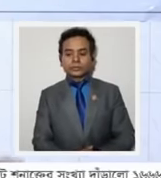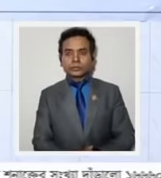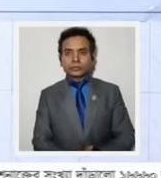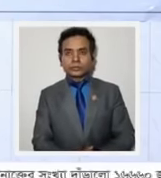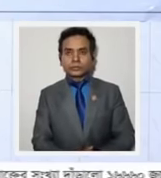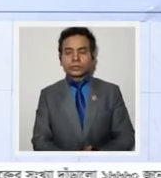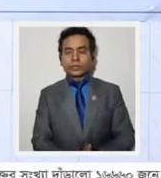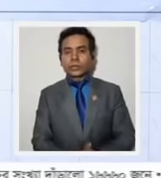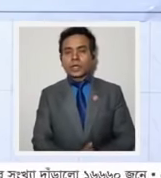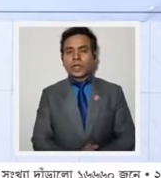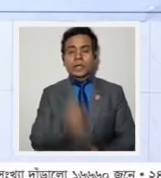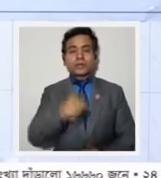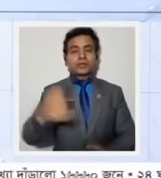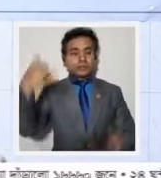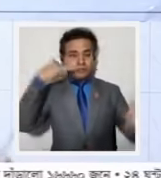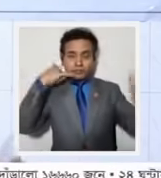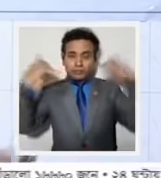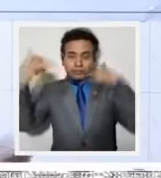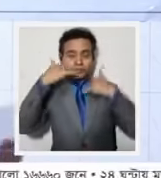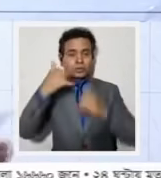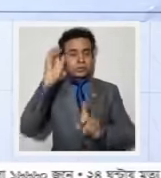409,401।